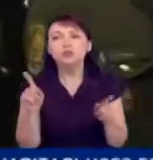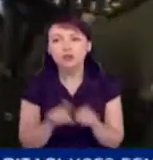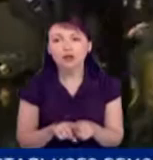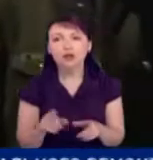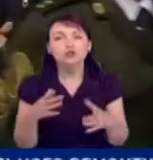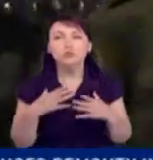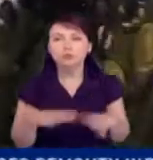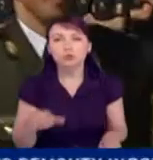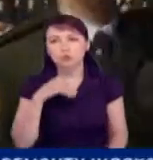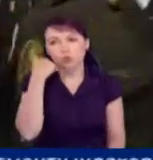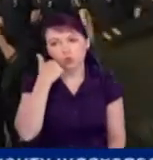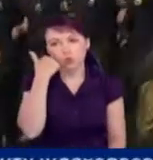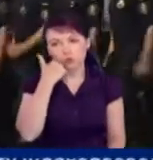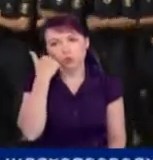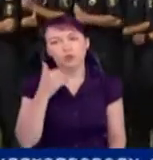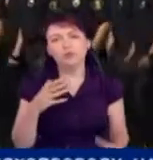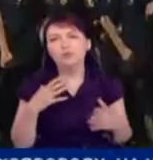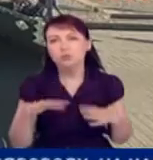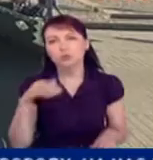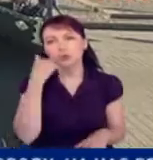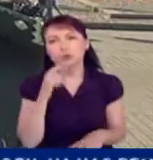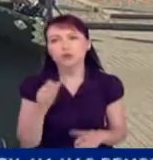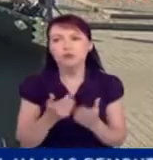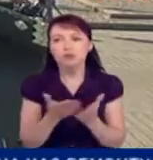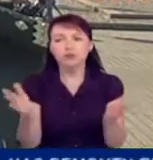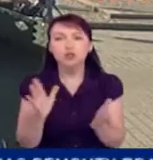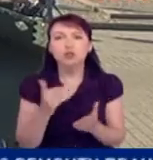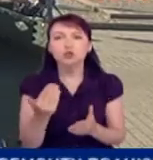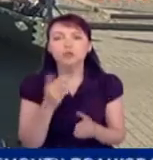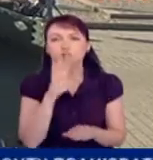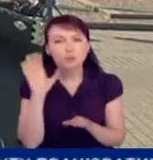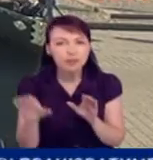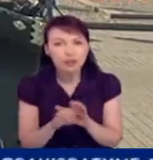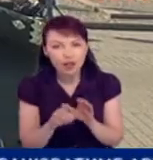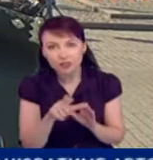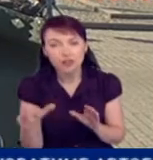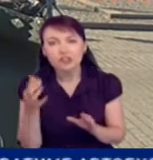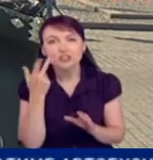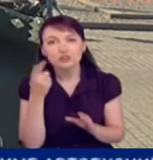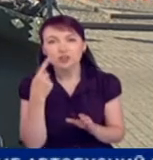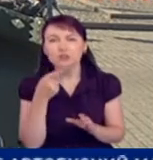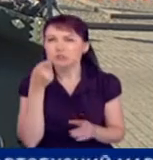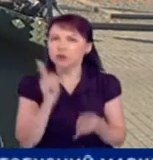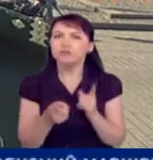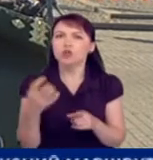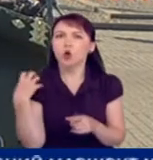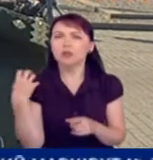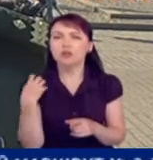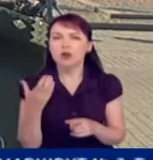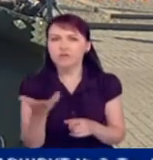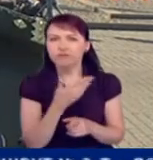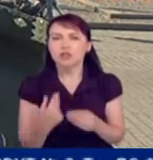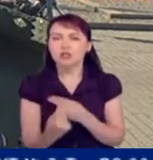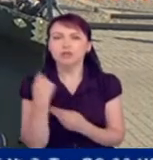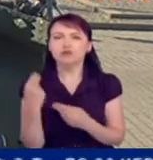не було соромно. Не було соромно за вас, і головне, щоб ваші підлеглі завжди казали, це справжній командир, він нас